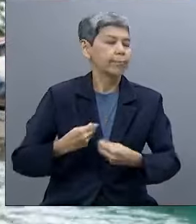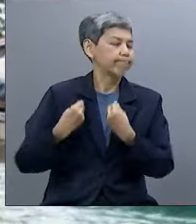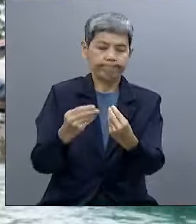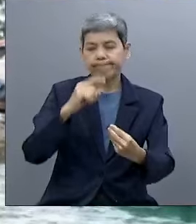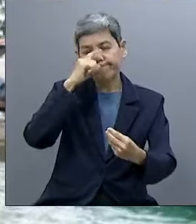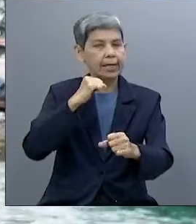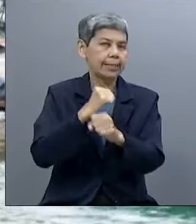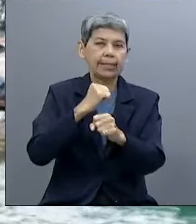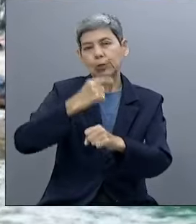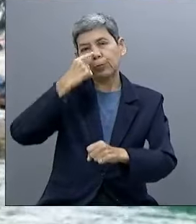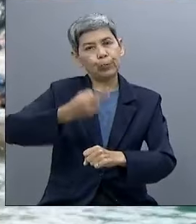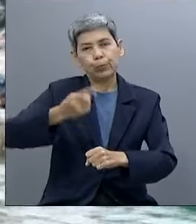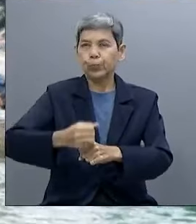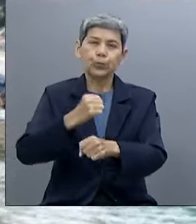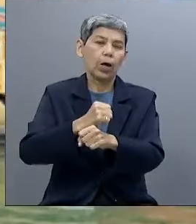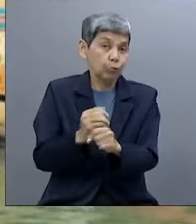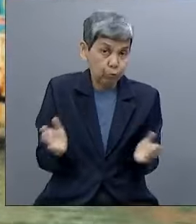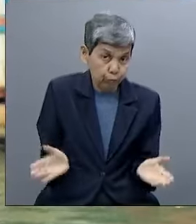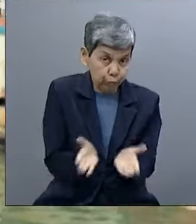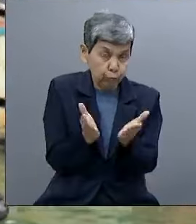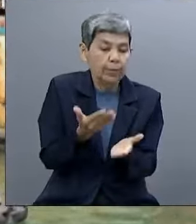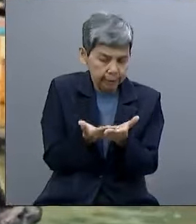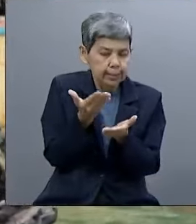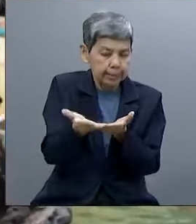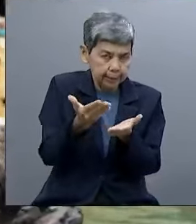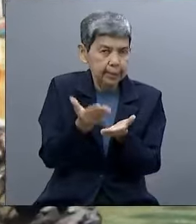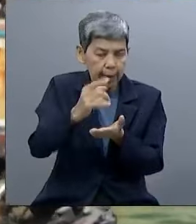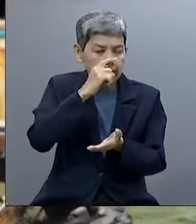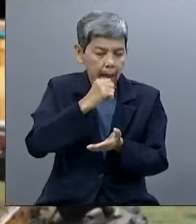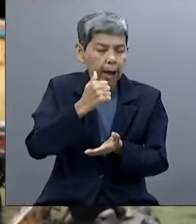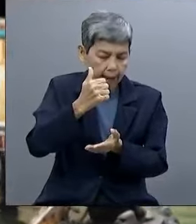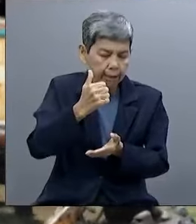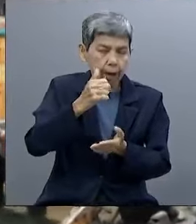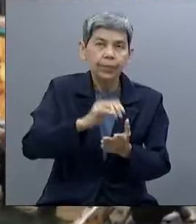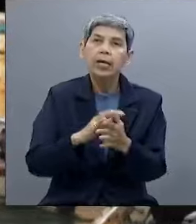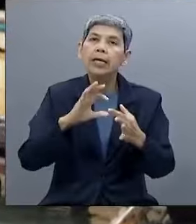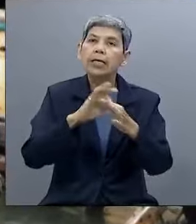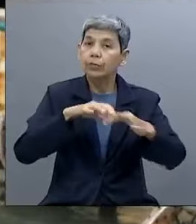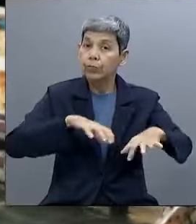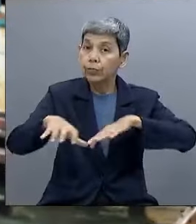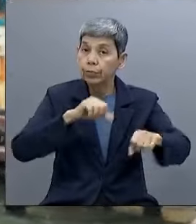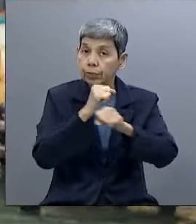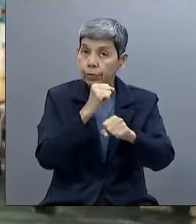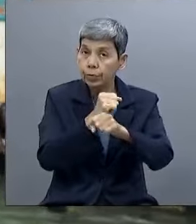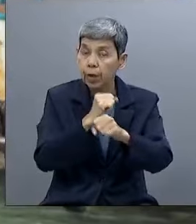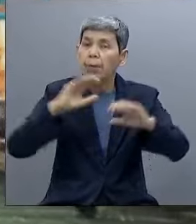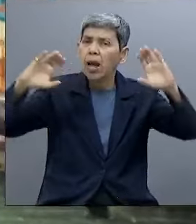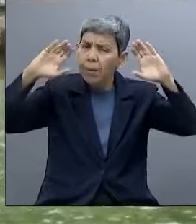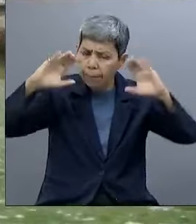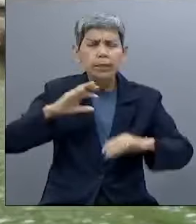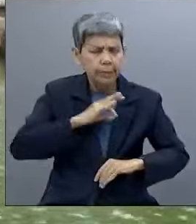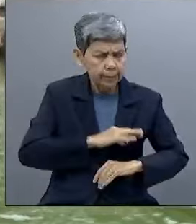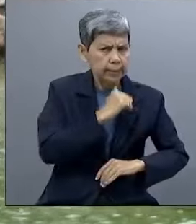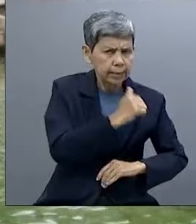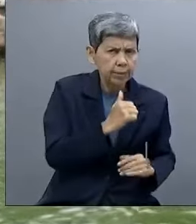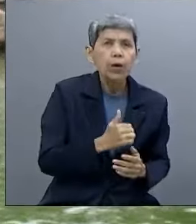ามารถกลับมารองรับและส่งเสริมสินค้าประมงส่งออกของไทยได้ในด้านการบริหารจัดการภาครัฐอาจเป็นข้อดี